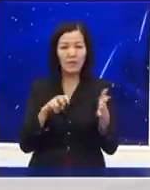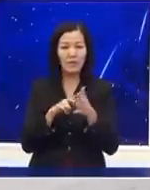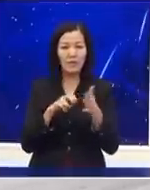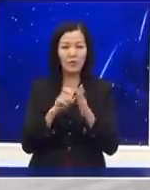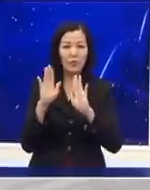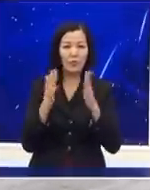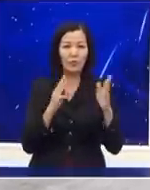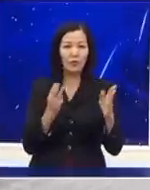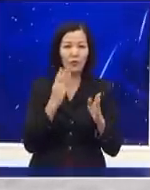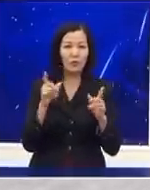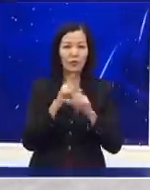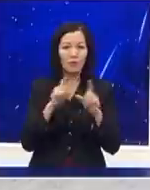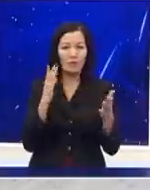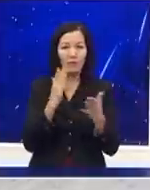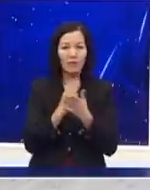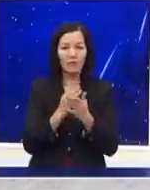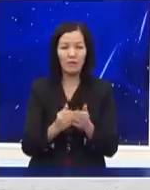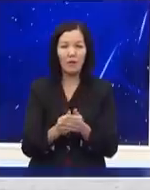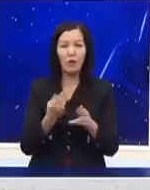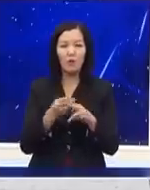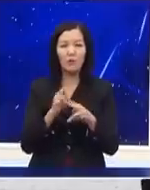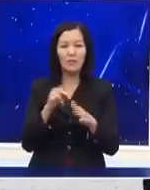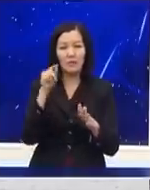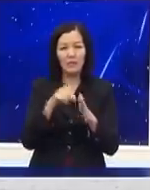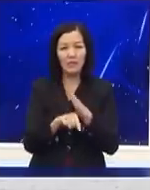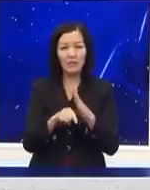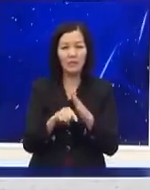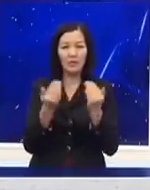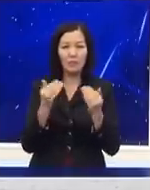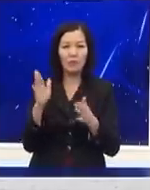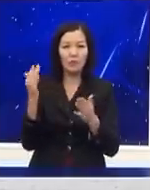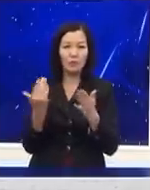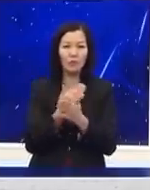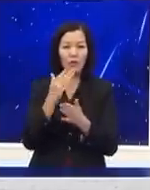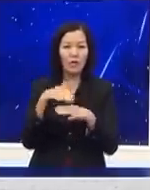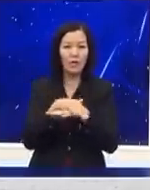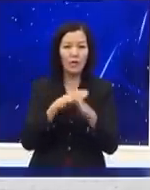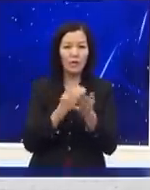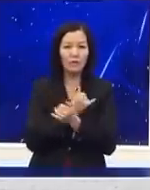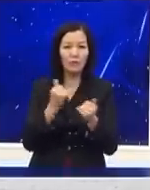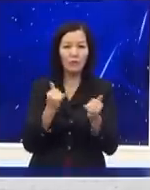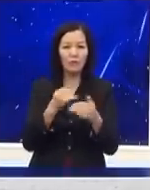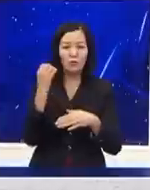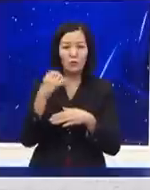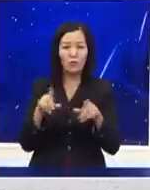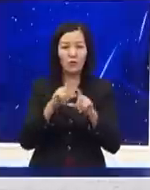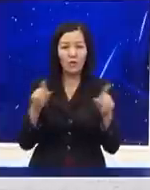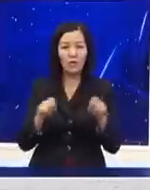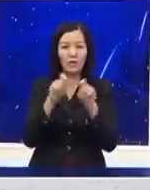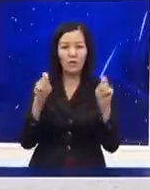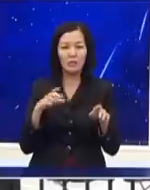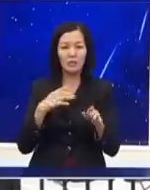орман шаруашылығы мекемелері бар. Олардың қатары бүгін су жаңа халыққа қызмет көрсету орталығымен